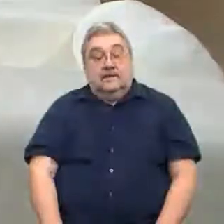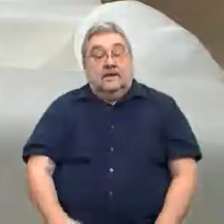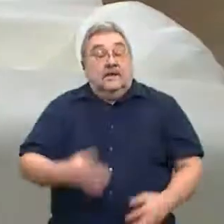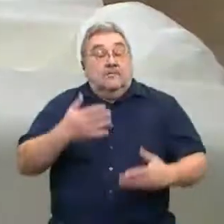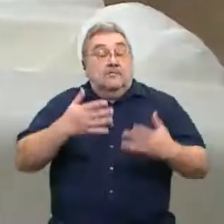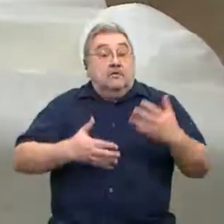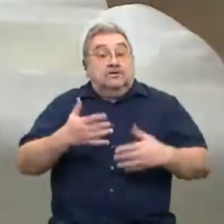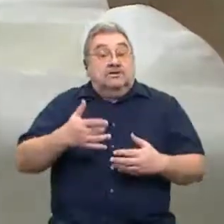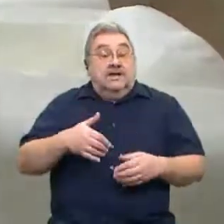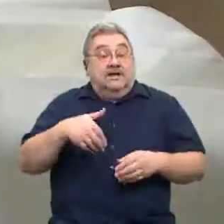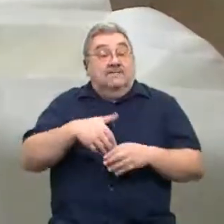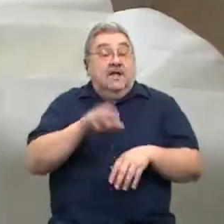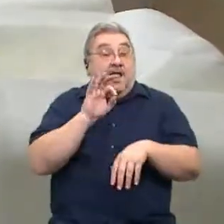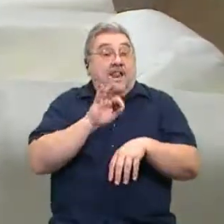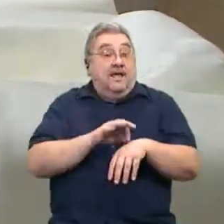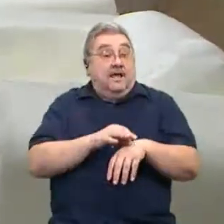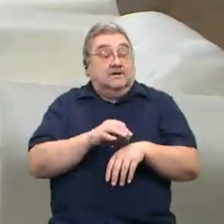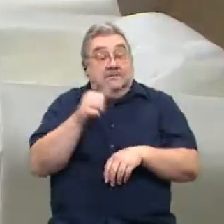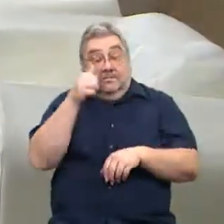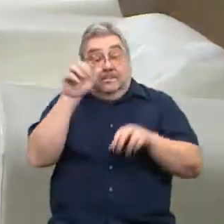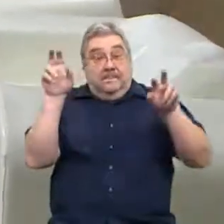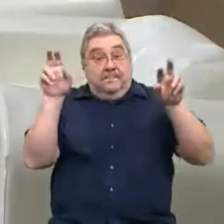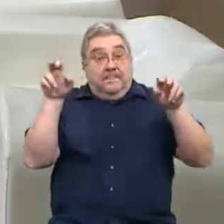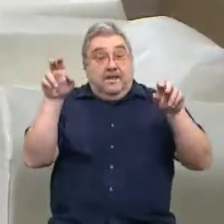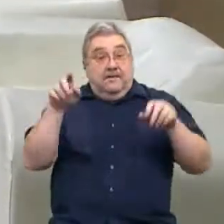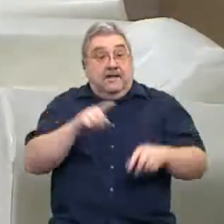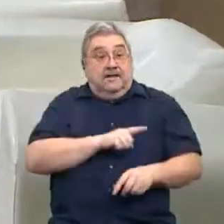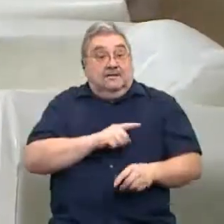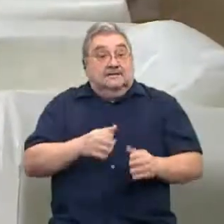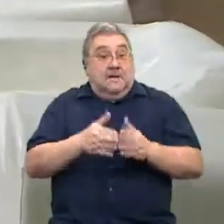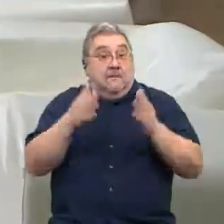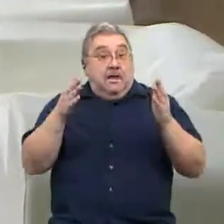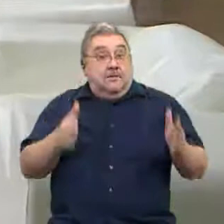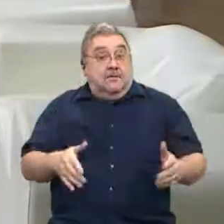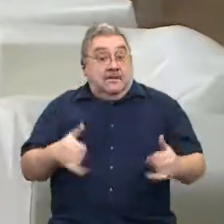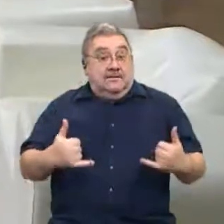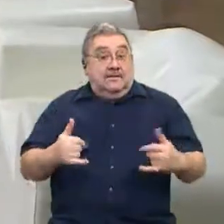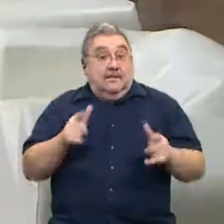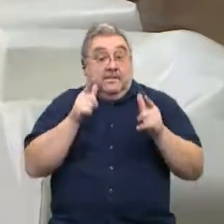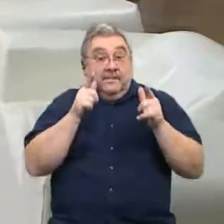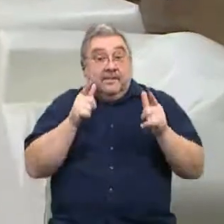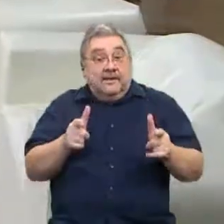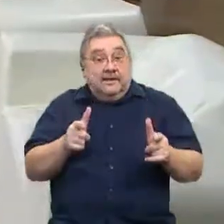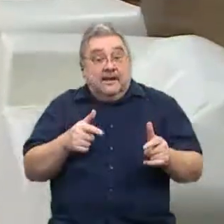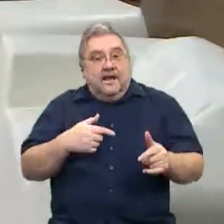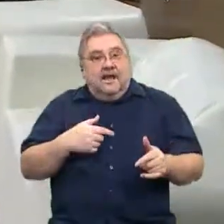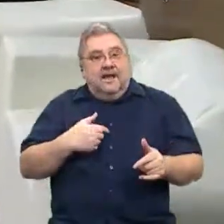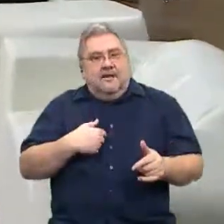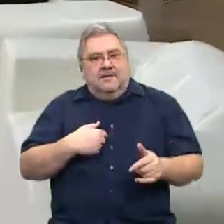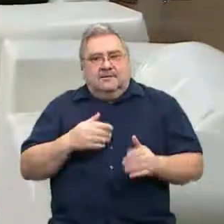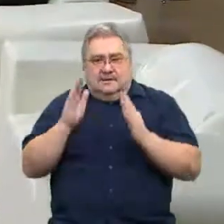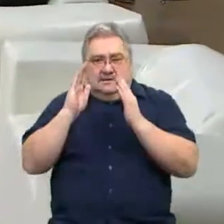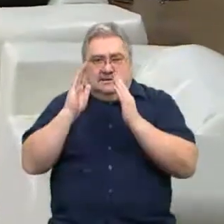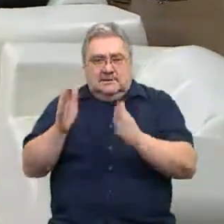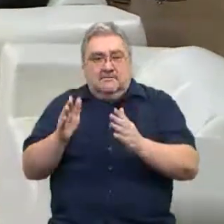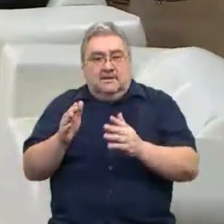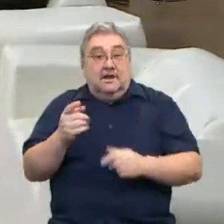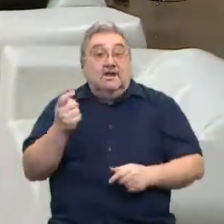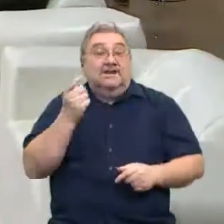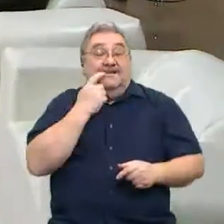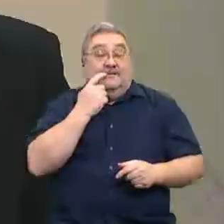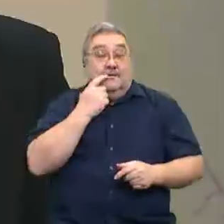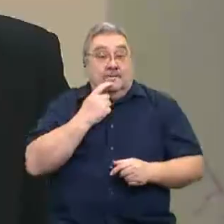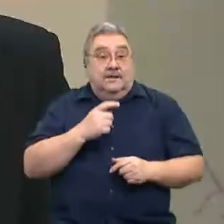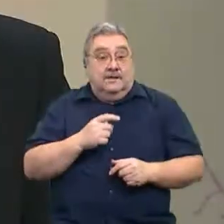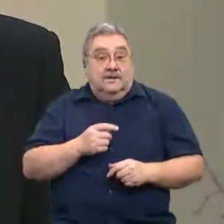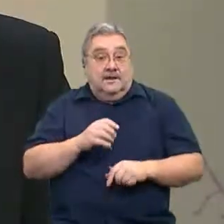IT v medicíně, to je téma, lékařské téma v Sama doma pro tento týden. No a my si jej vztáhneme na estetickou stomatologii. Pan